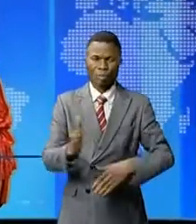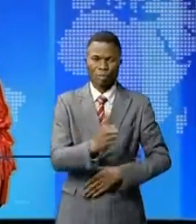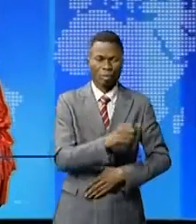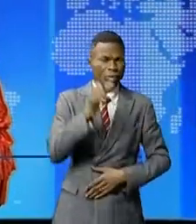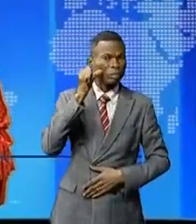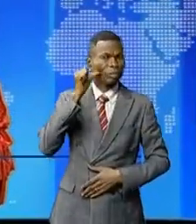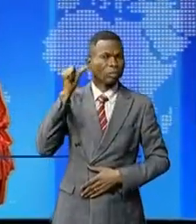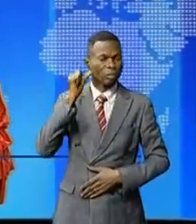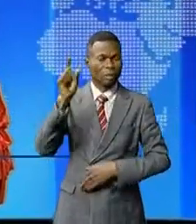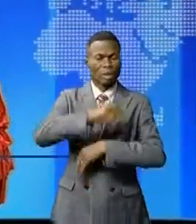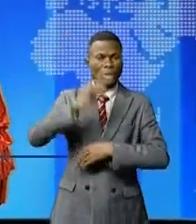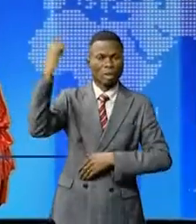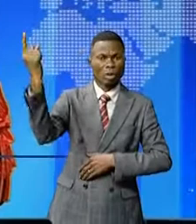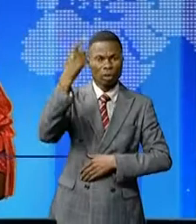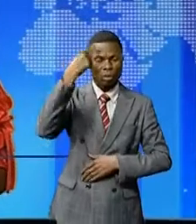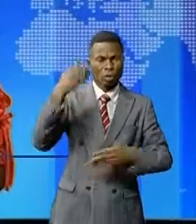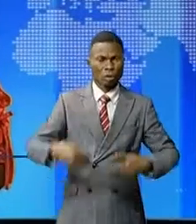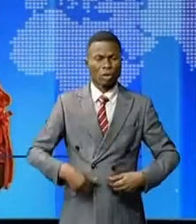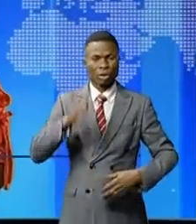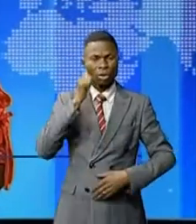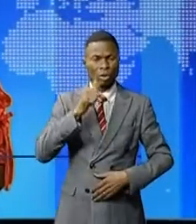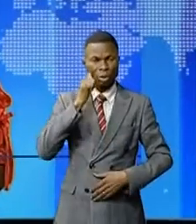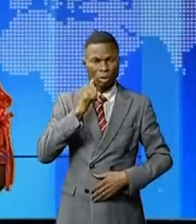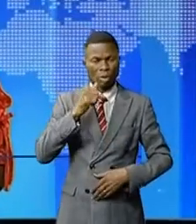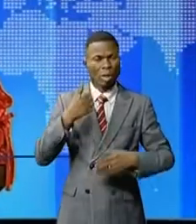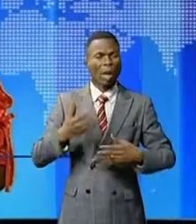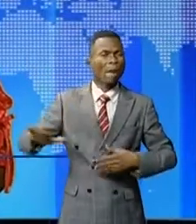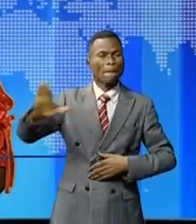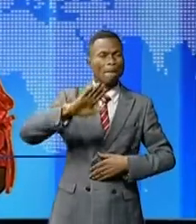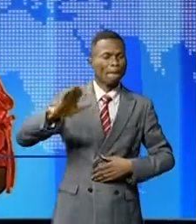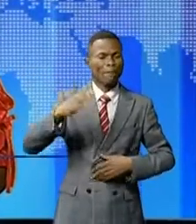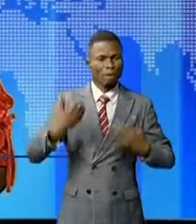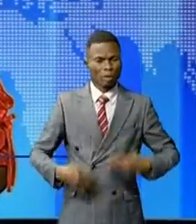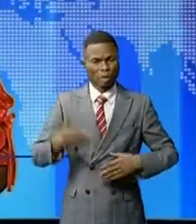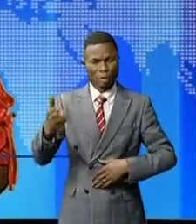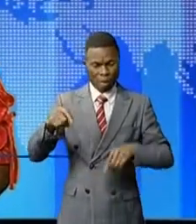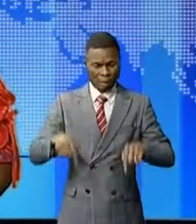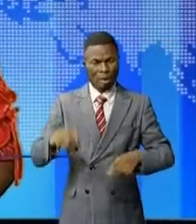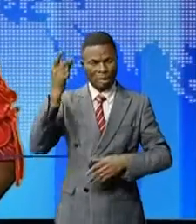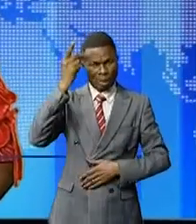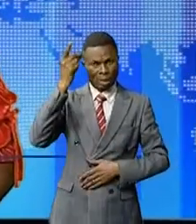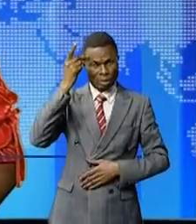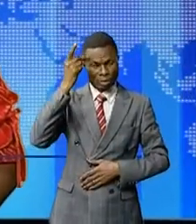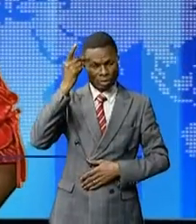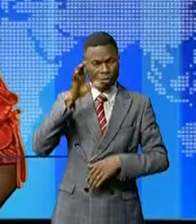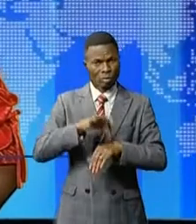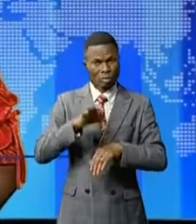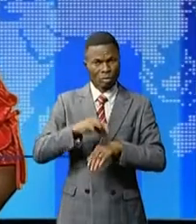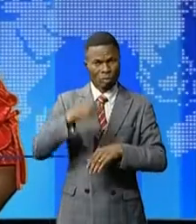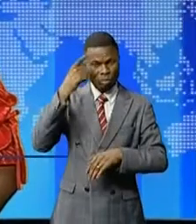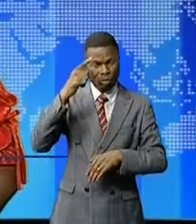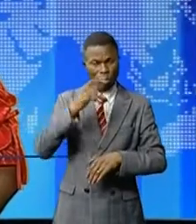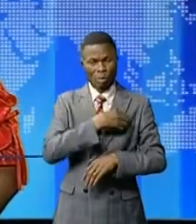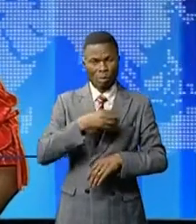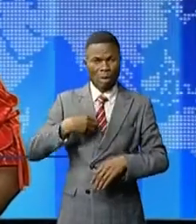Hier était la journée mondiale de la jeune fille célébrée partout dans le monde. Ici à Kinshasa, c'était une occasion pour la